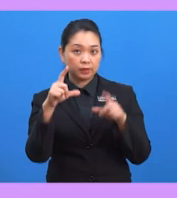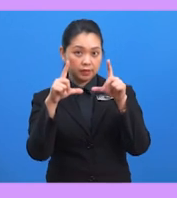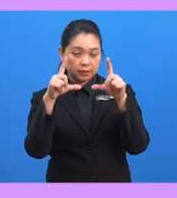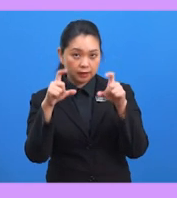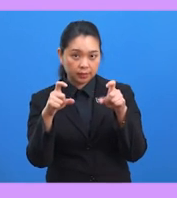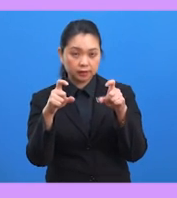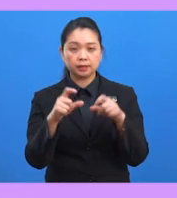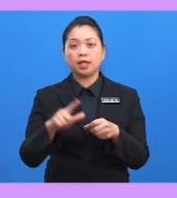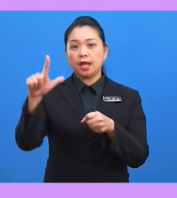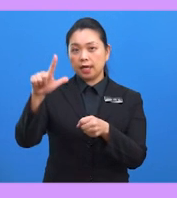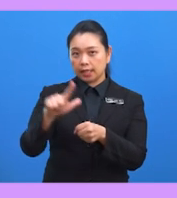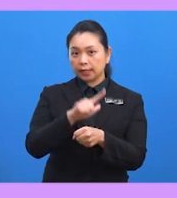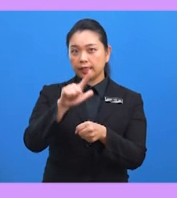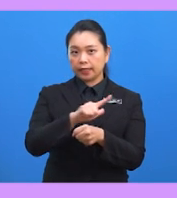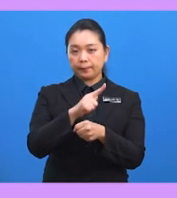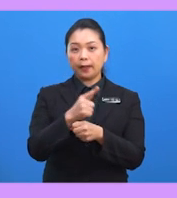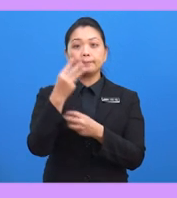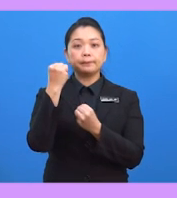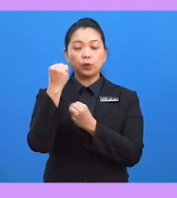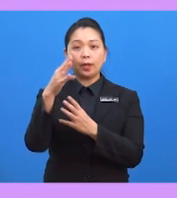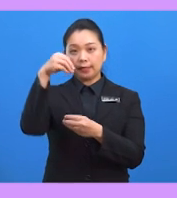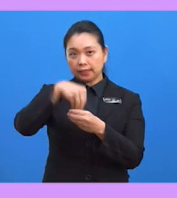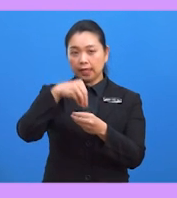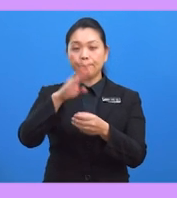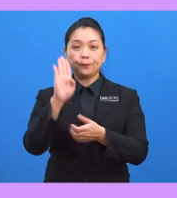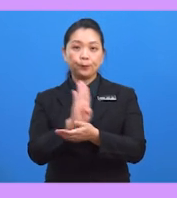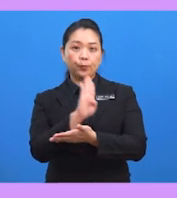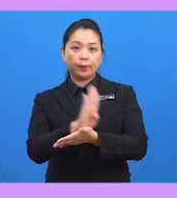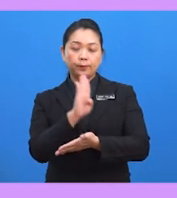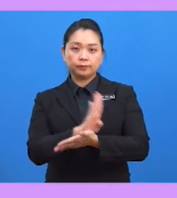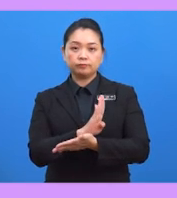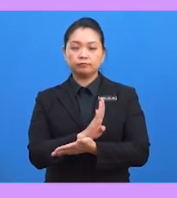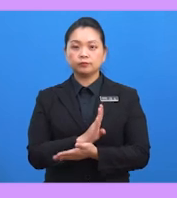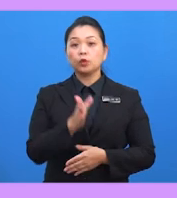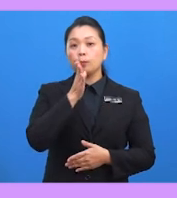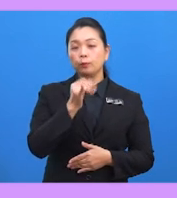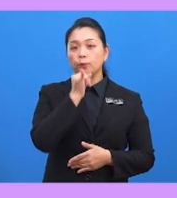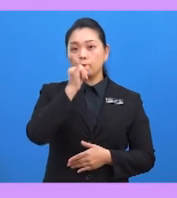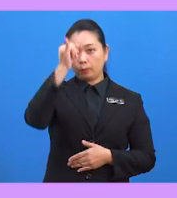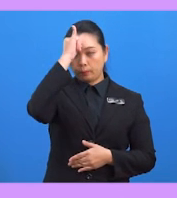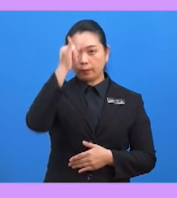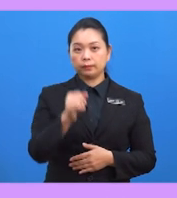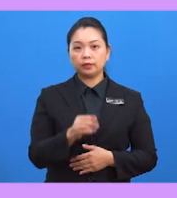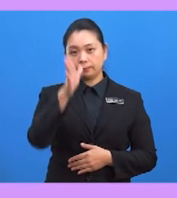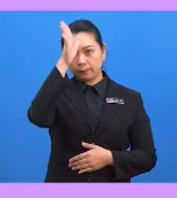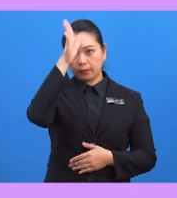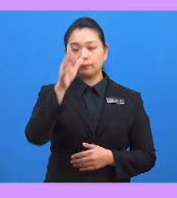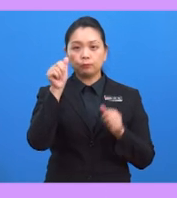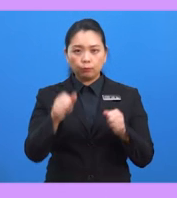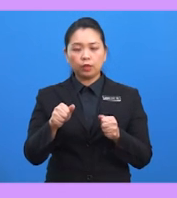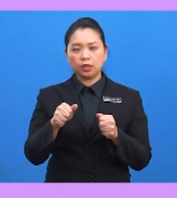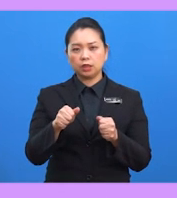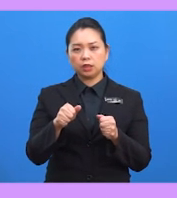dan melengkapkan borang pendaftaran. Ibu bapa dan penonton lain juga digalakkan untuk turut sama